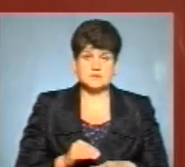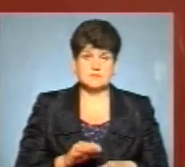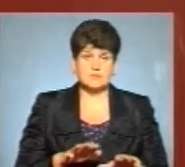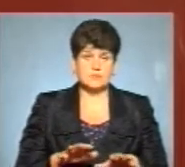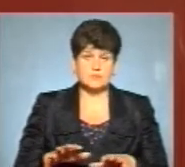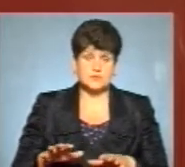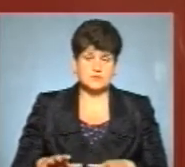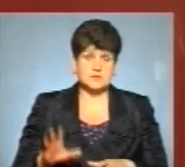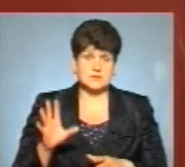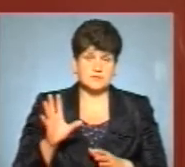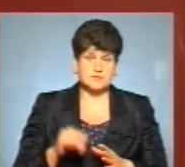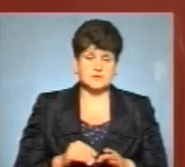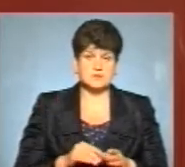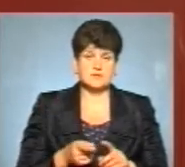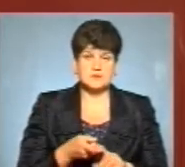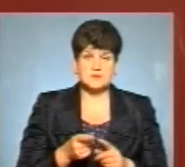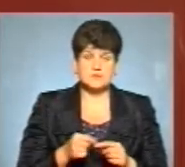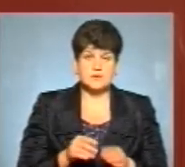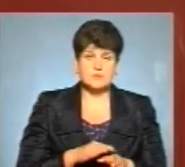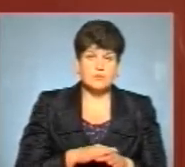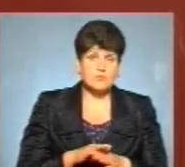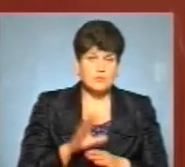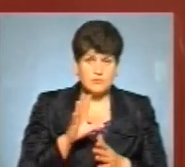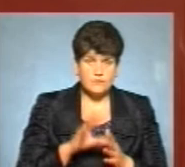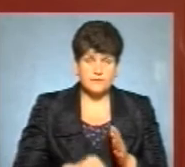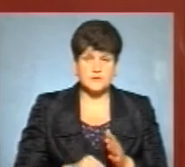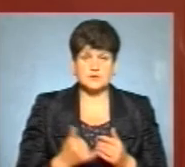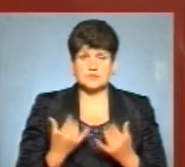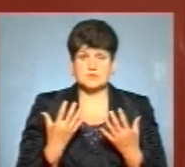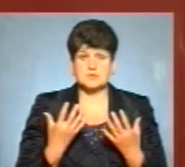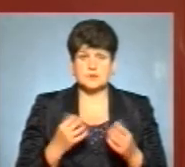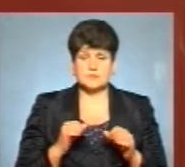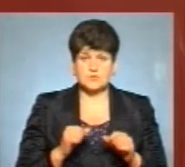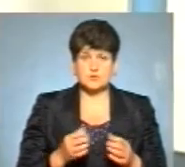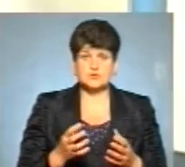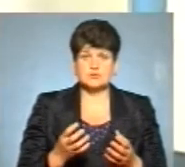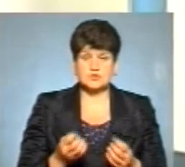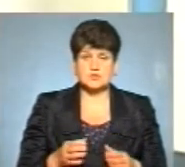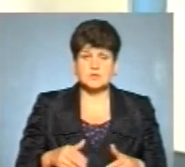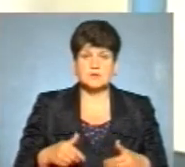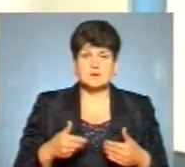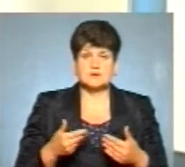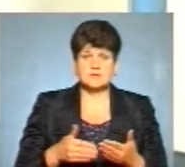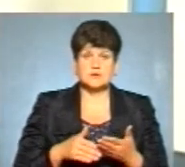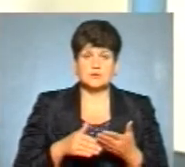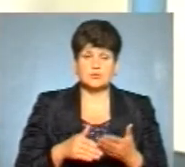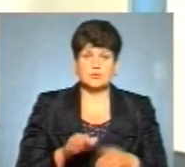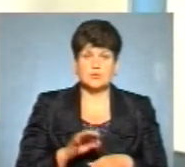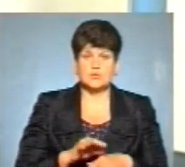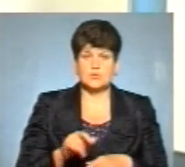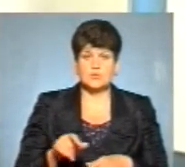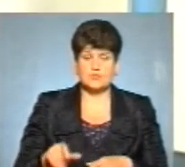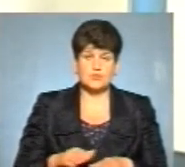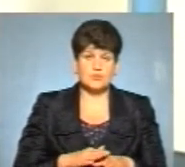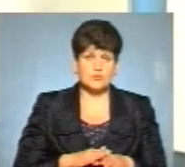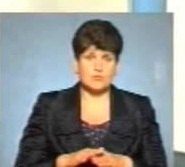всі штатні одиниці в інфекційному відділенні заповнені, і на сьогоднішній день ми можемо ще надавати допомогу хворим в